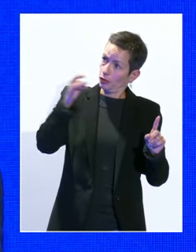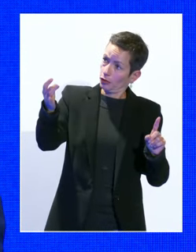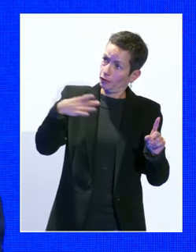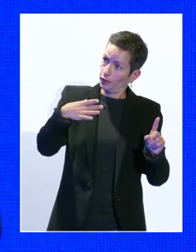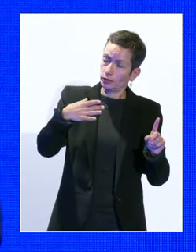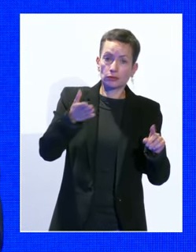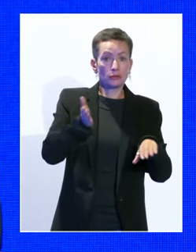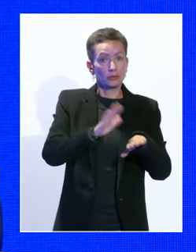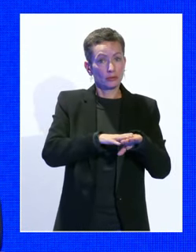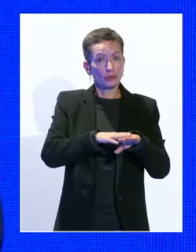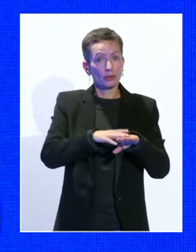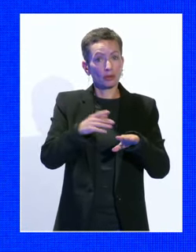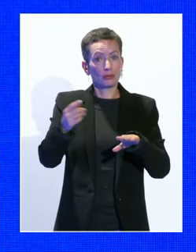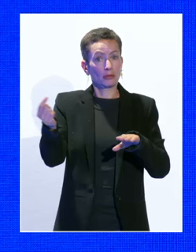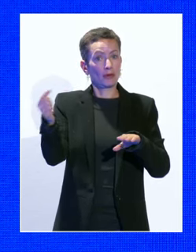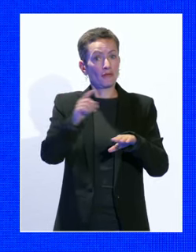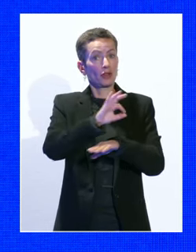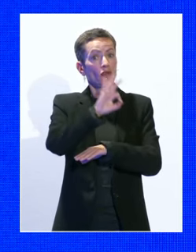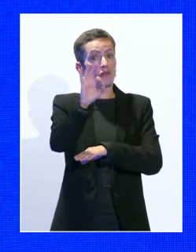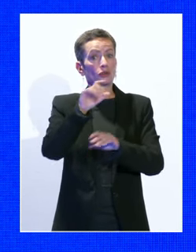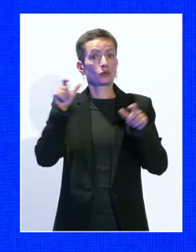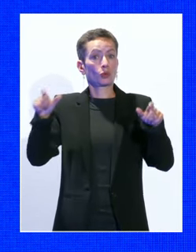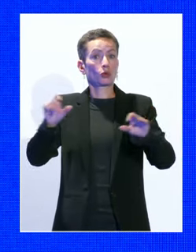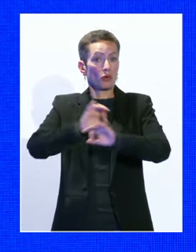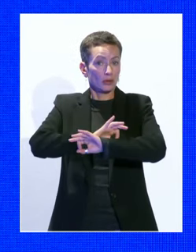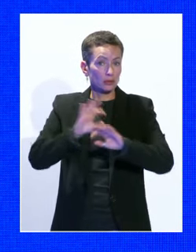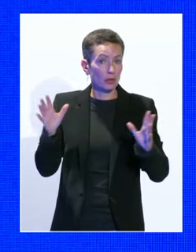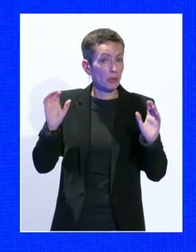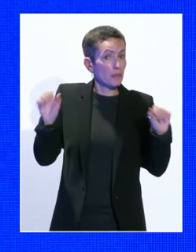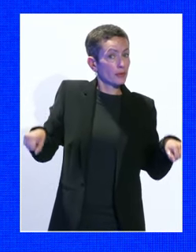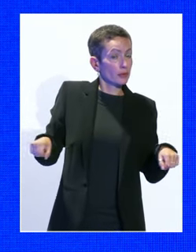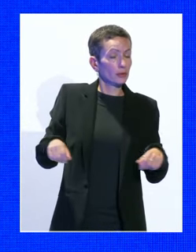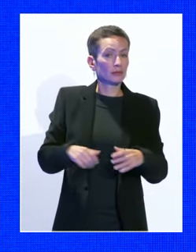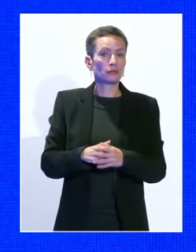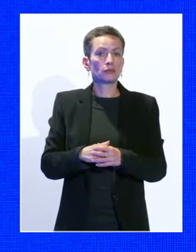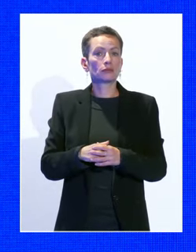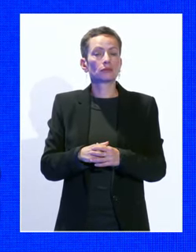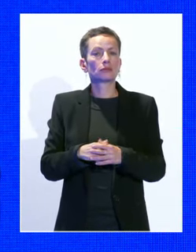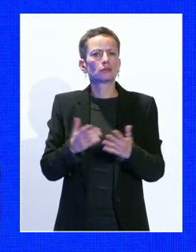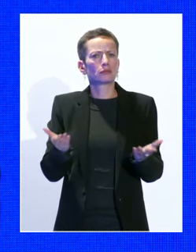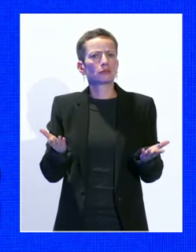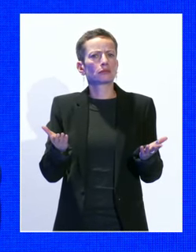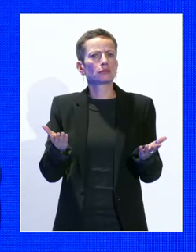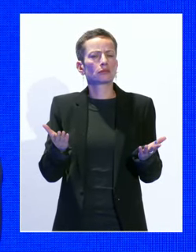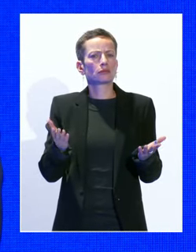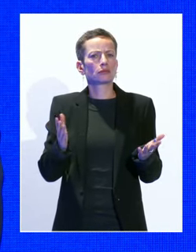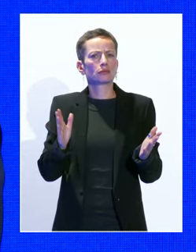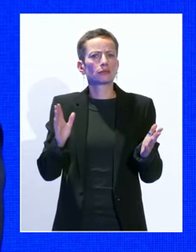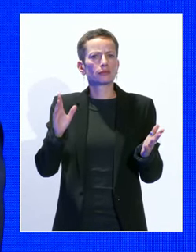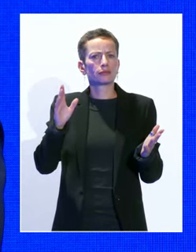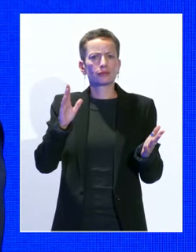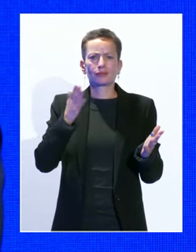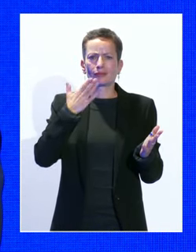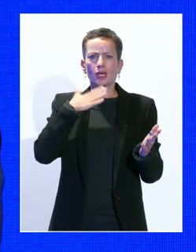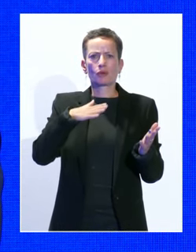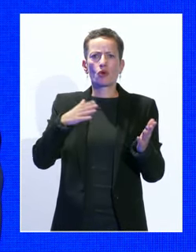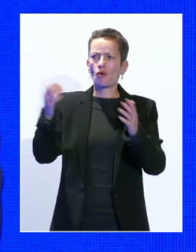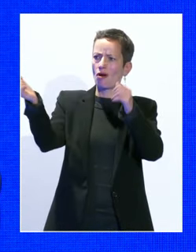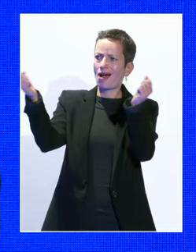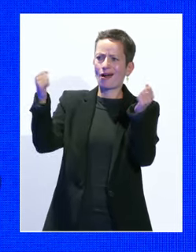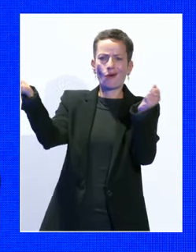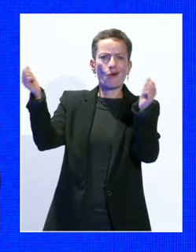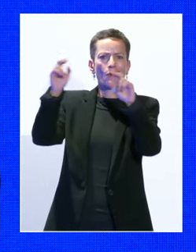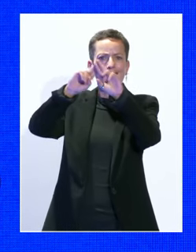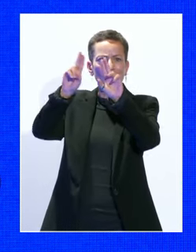fait qu'ils peuvent venir en France sans aucun contrôle, et qu'au lieu de remettre en cause les accords internationaux